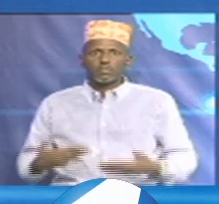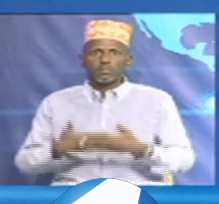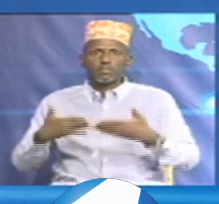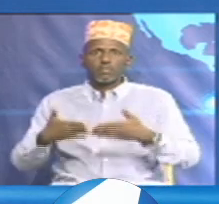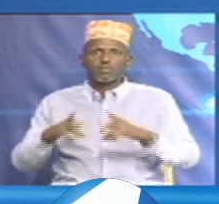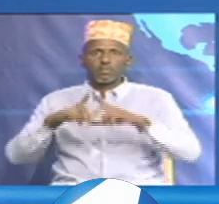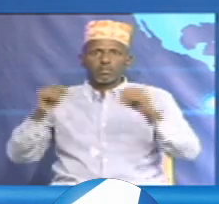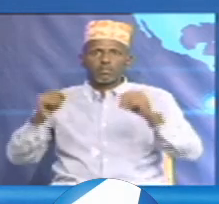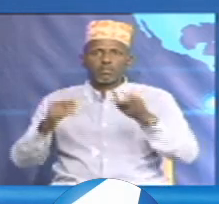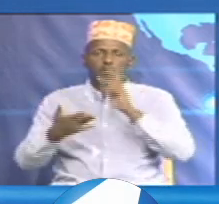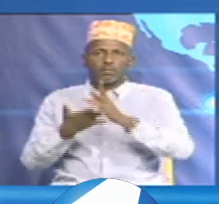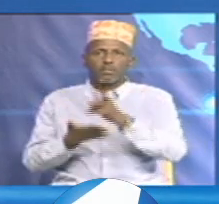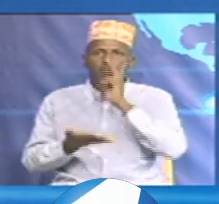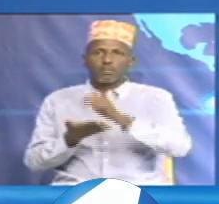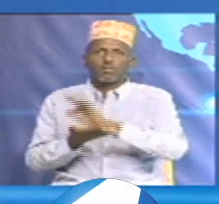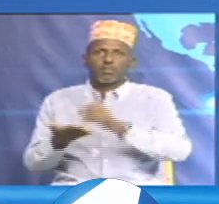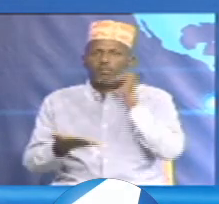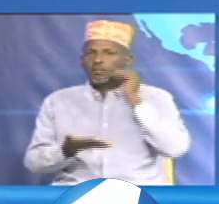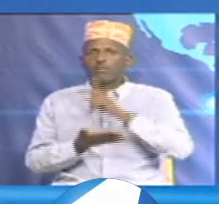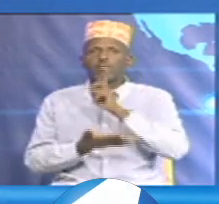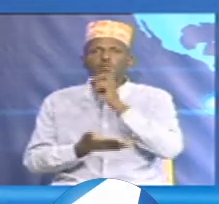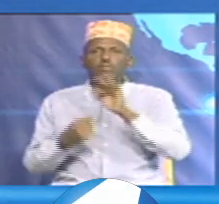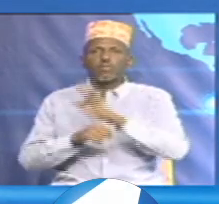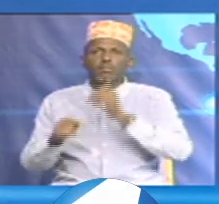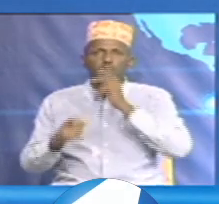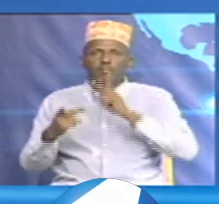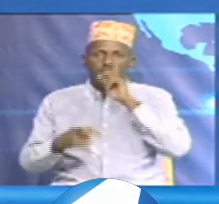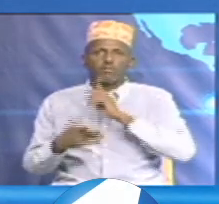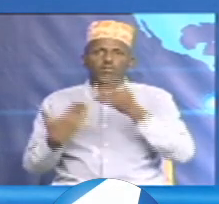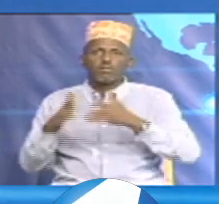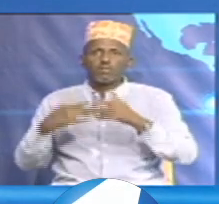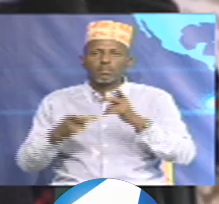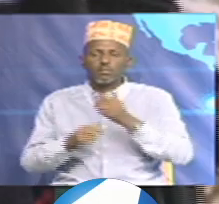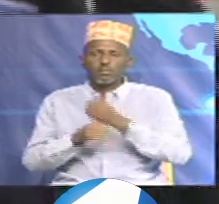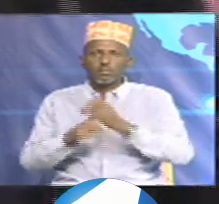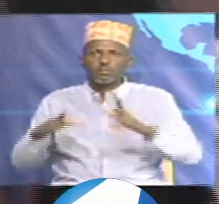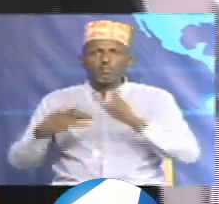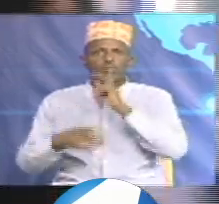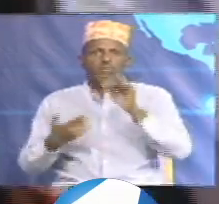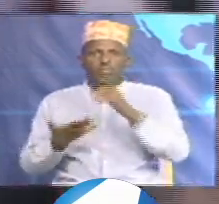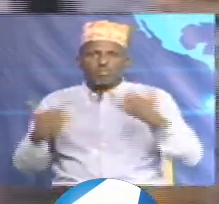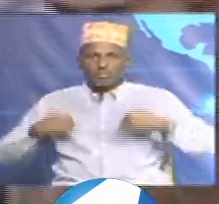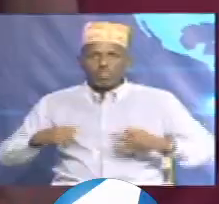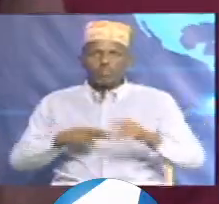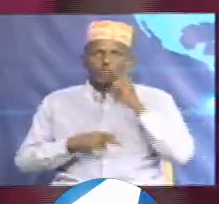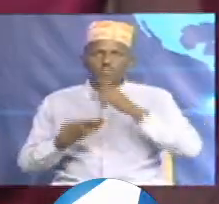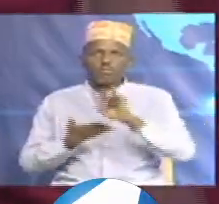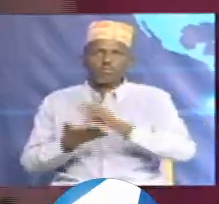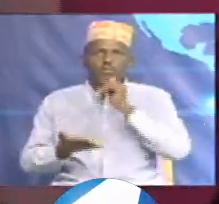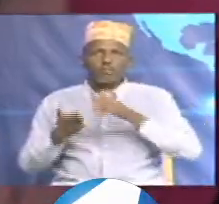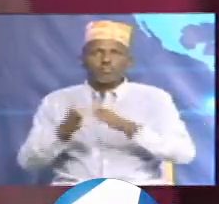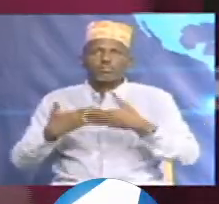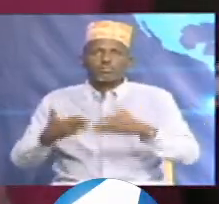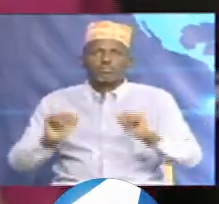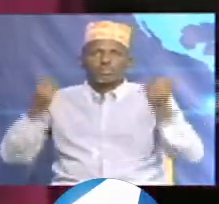C'était dans le titre, donc c'était le dernier jour de cette foire de l'emploi, une journée où les jeunes ont maximisé